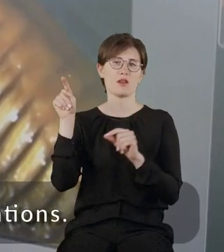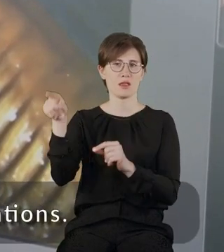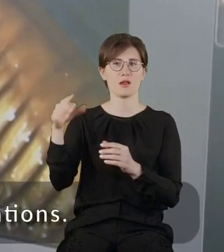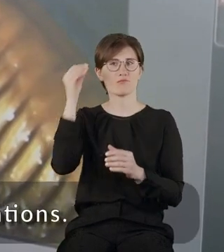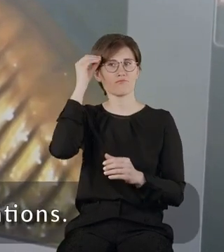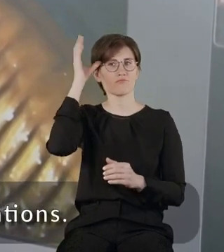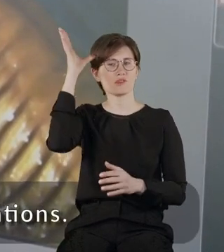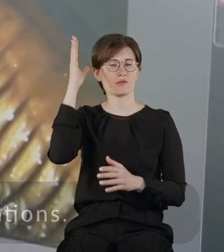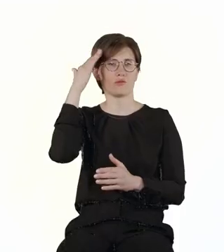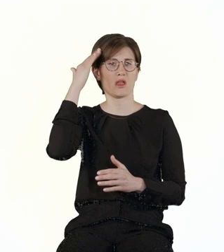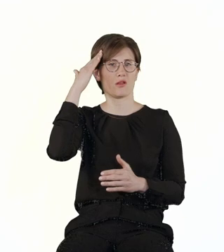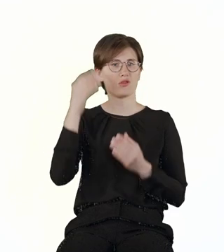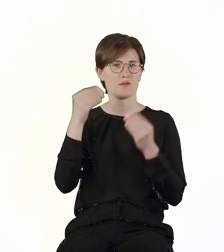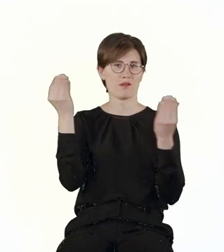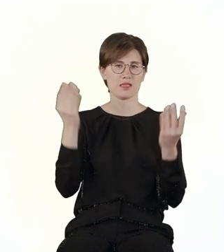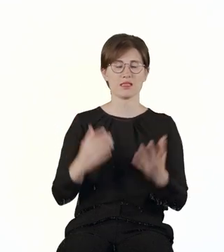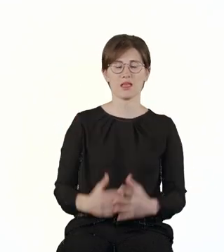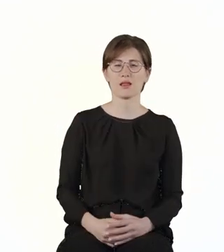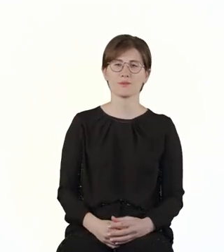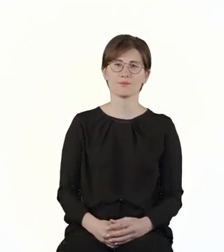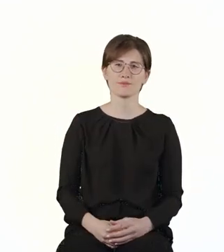kwalifikacje.